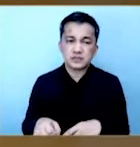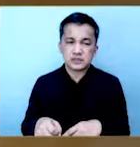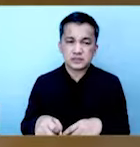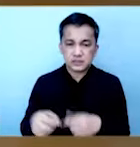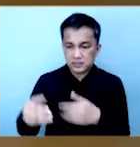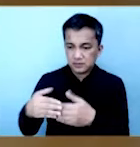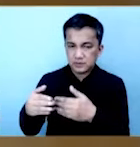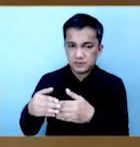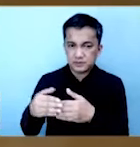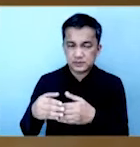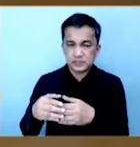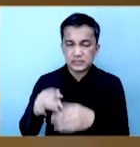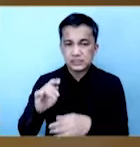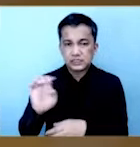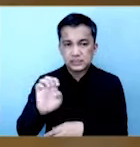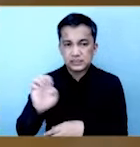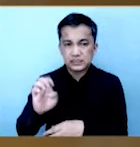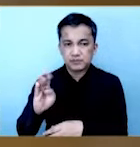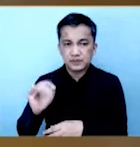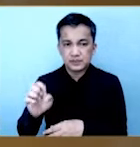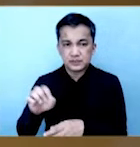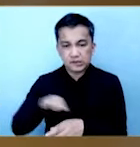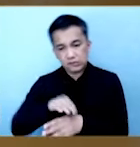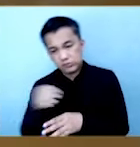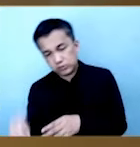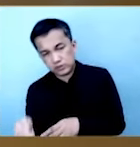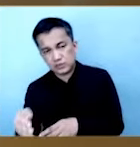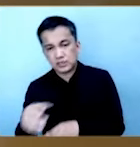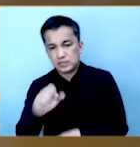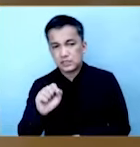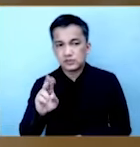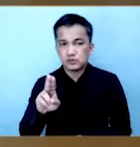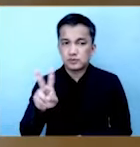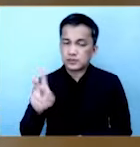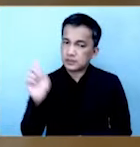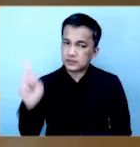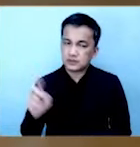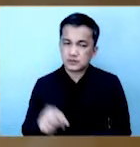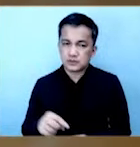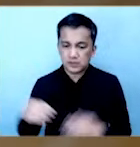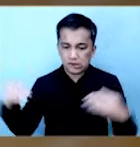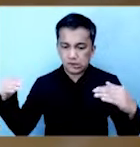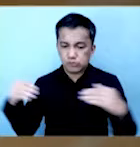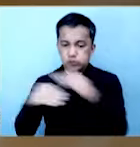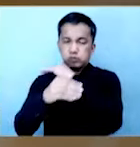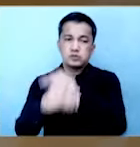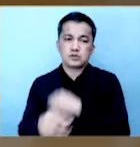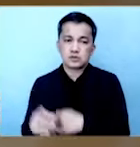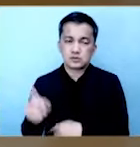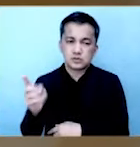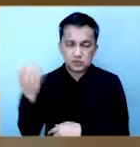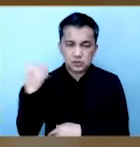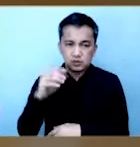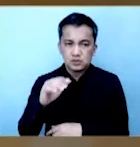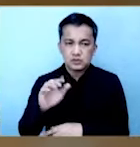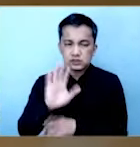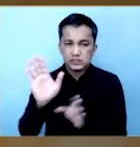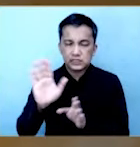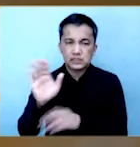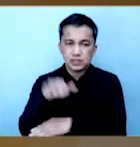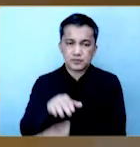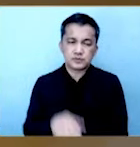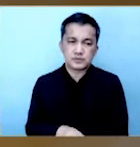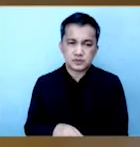sa e-trike, sumadsad sa gilid ng kalsada ang SUV na ito. Nagsalpukan ang dalawang sasakyan noong Linggo ng hapon. Agad